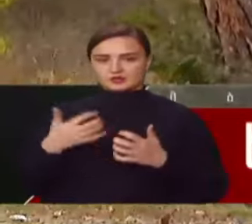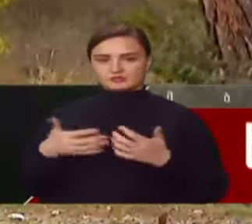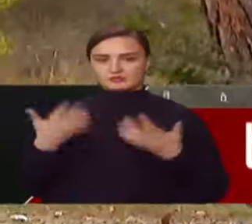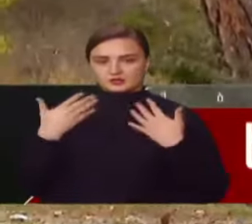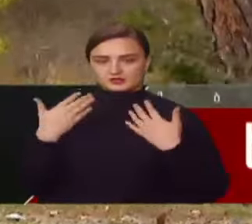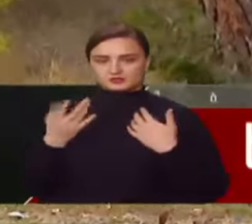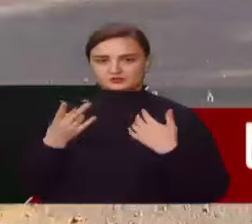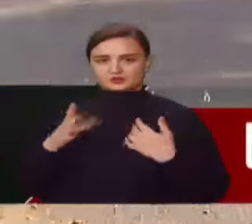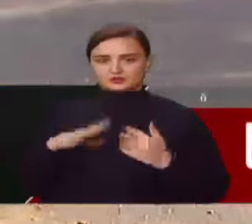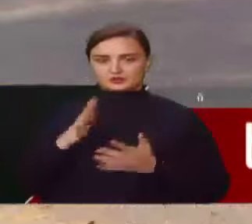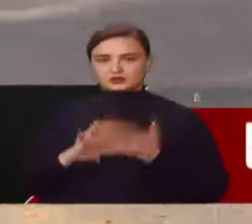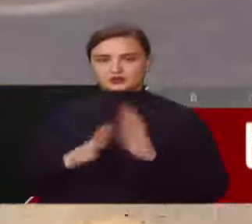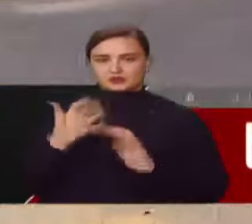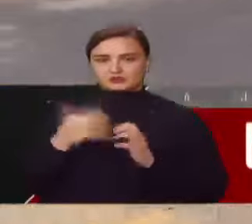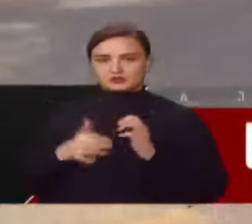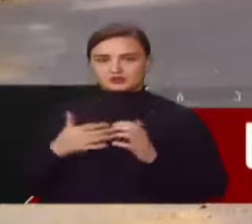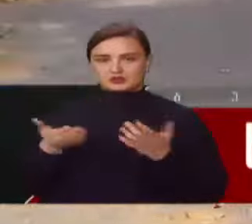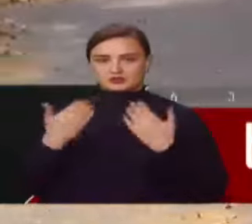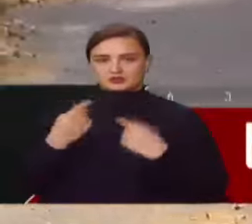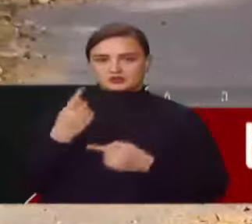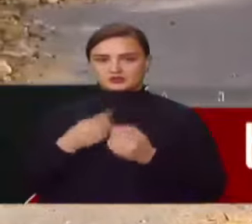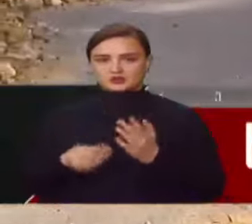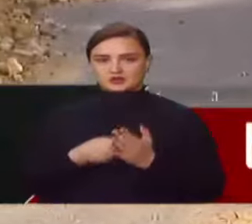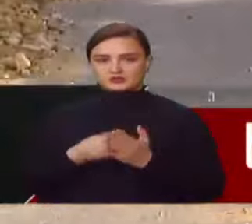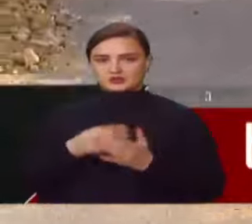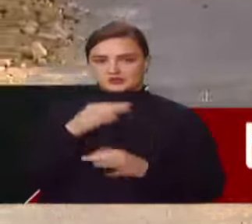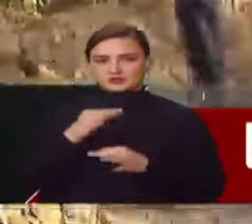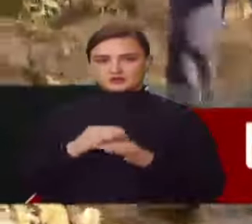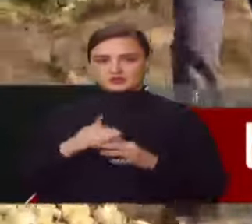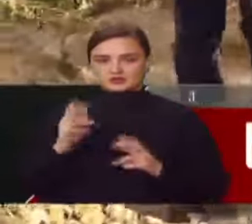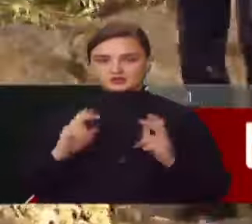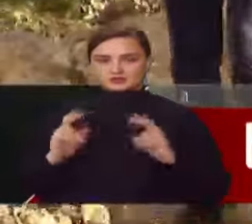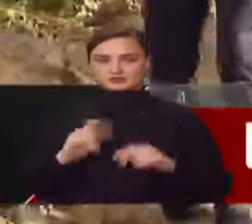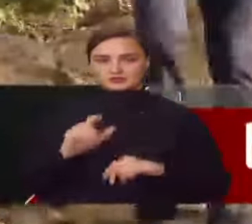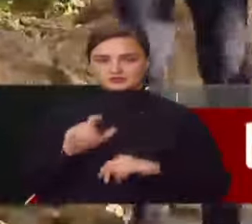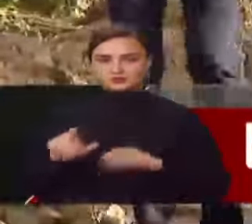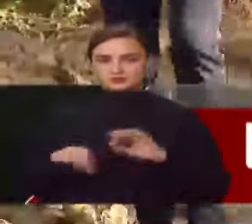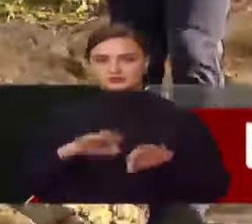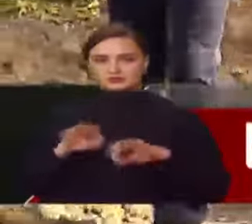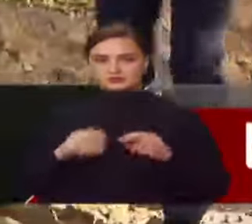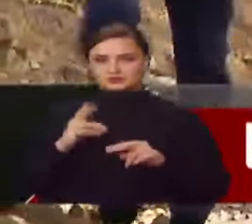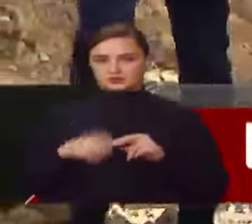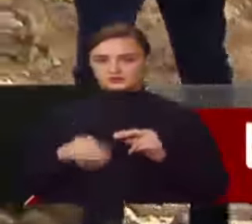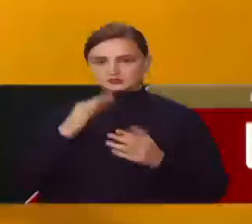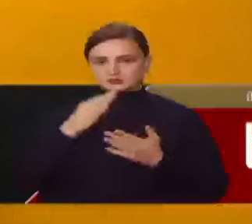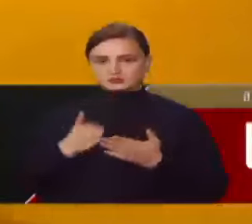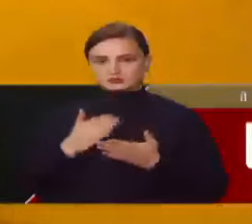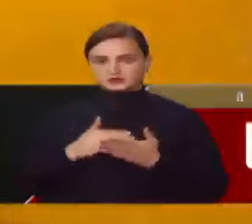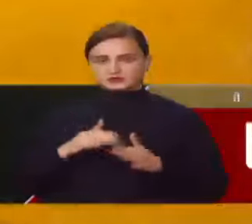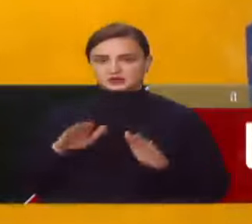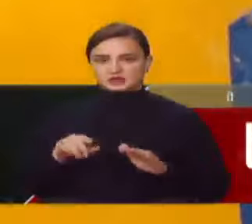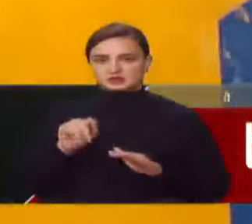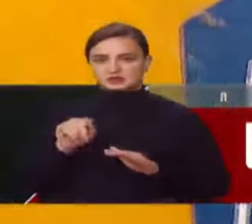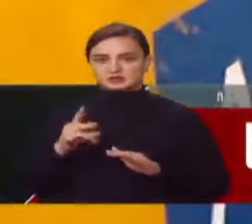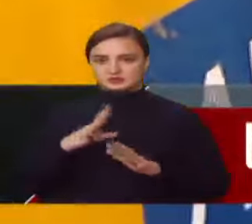სივრცე უნდა ჰქონდეს. ტყე-პარკის აღდგენა-განახლების კონცეფციის თანაავტორები არიან სტუდენტები. Პროექტის დასრულების შემდეგ ადგილზე უნდა